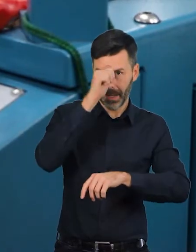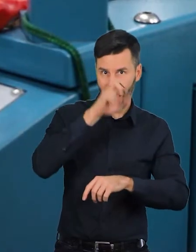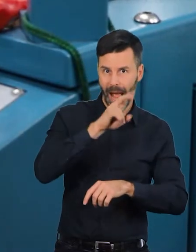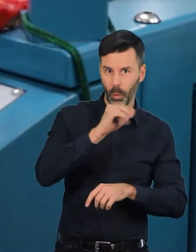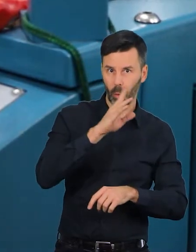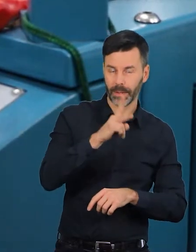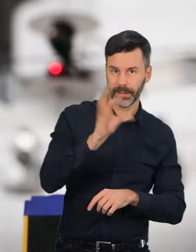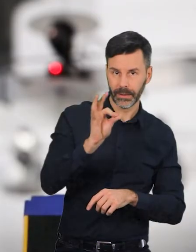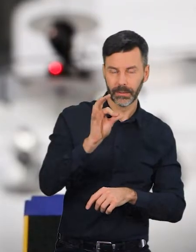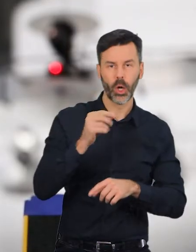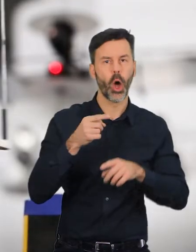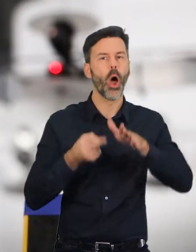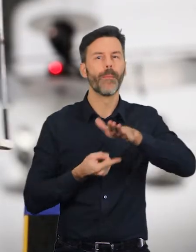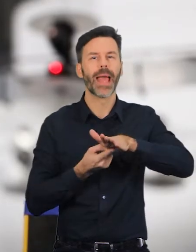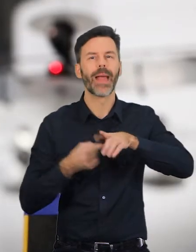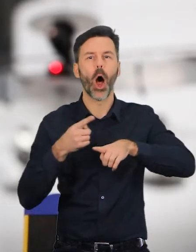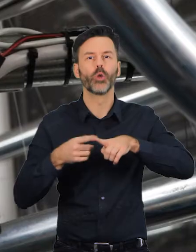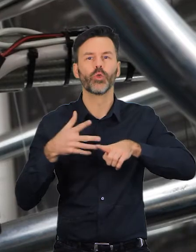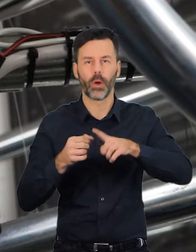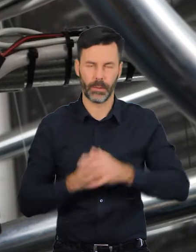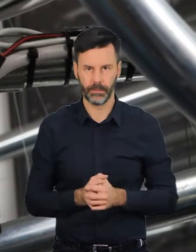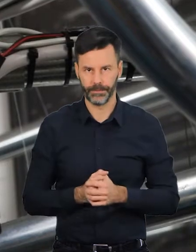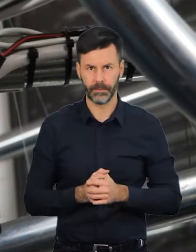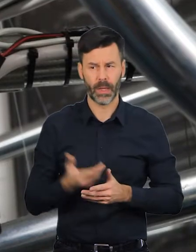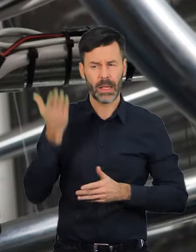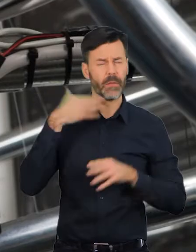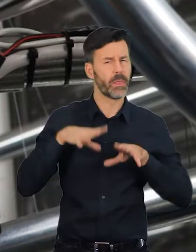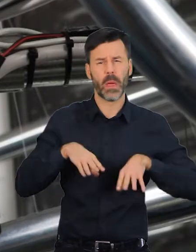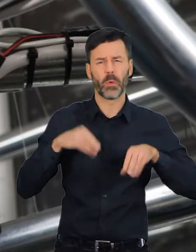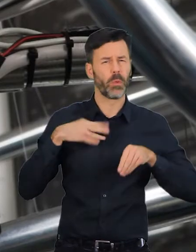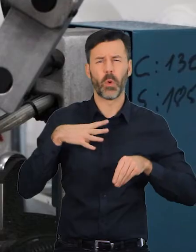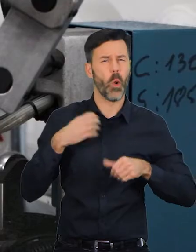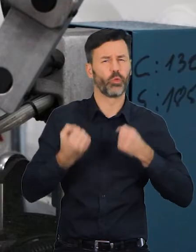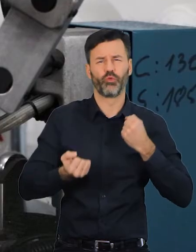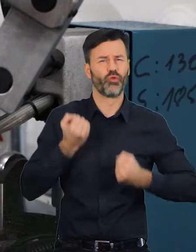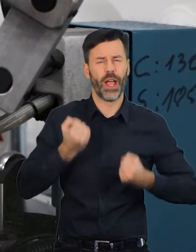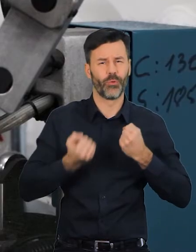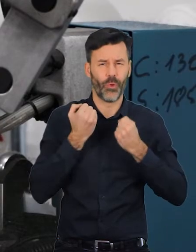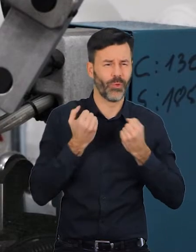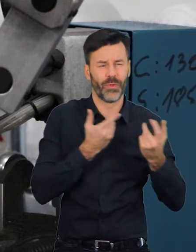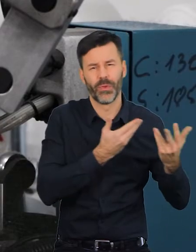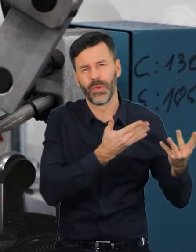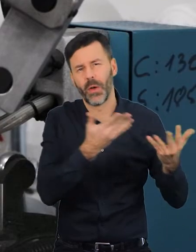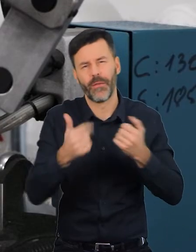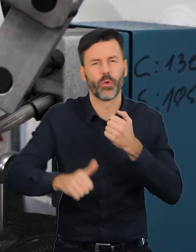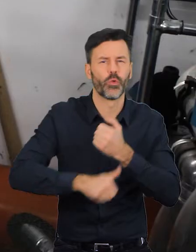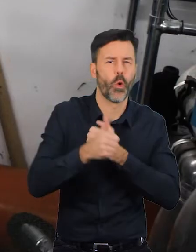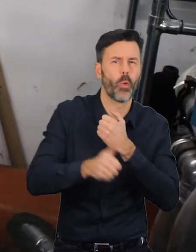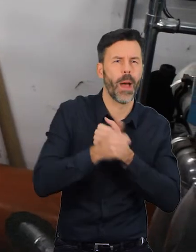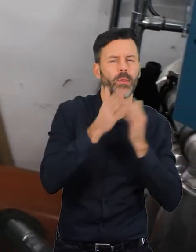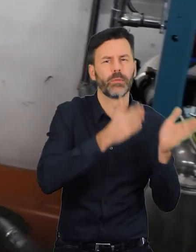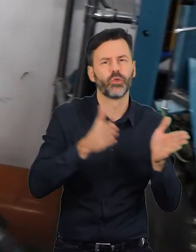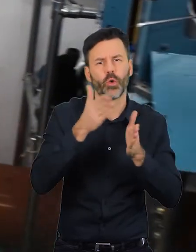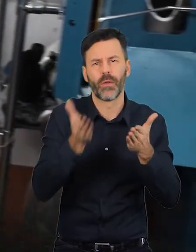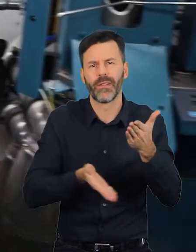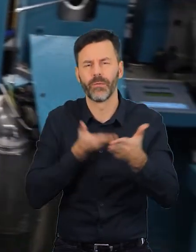na ostrogę piętową. Zdecydowanie na początku jest trudno, aczkolwiek mówię tutaj o wszelkiego rodzaju dokumentacji,